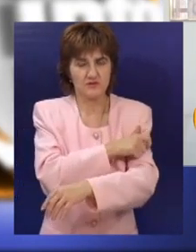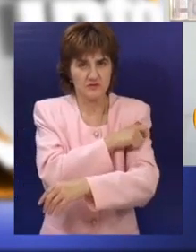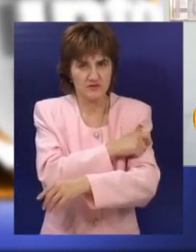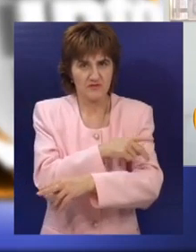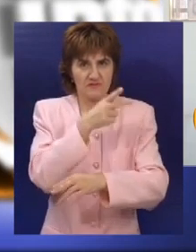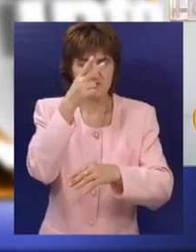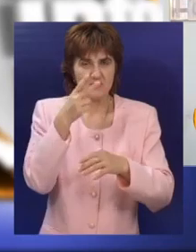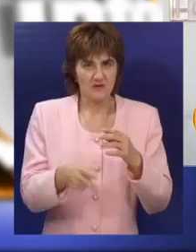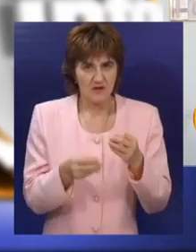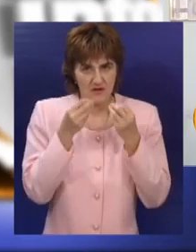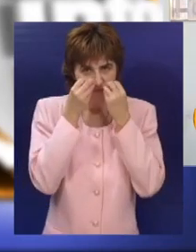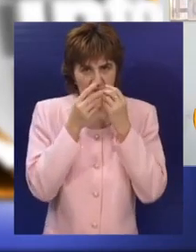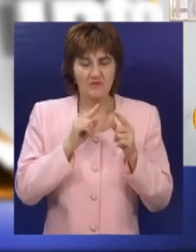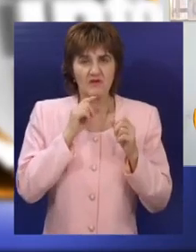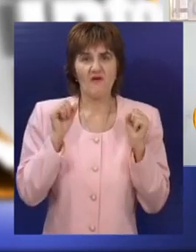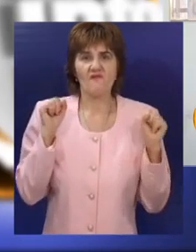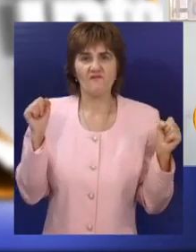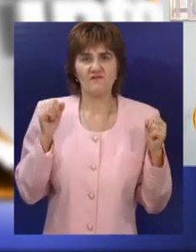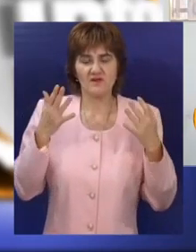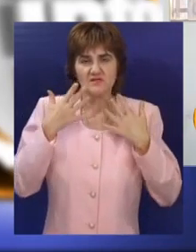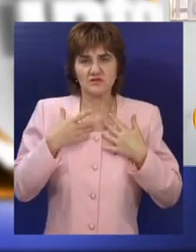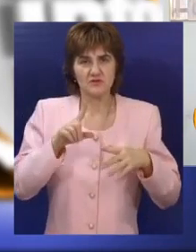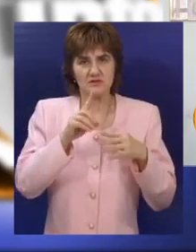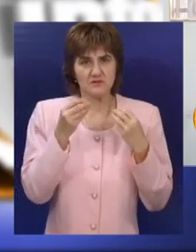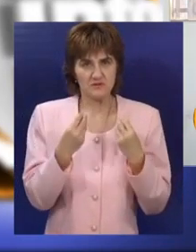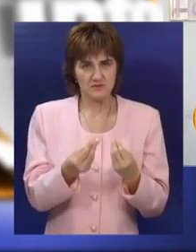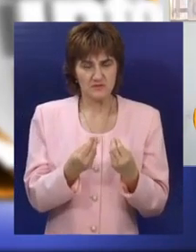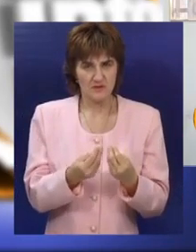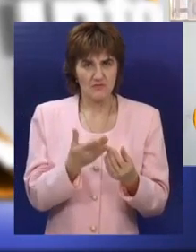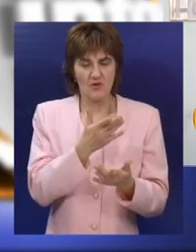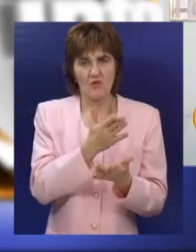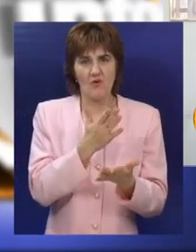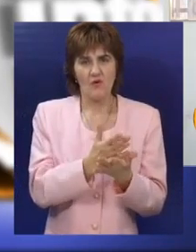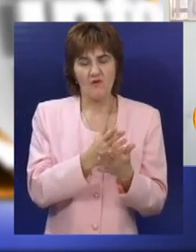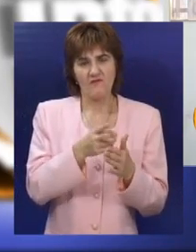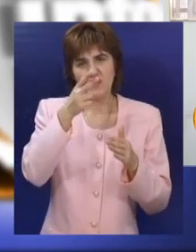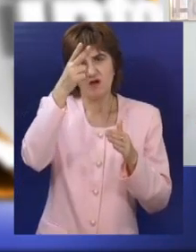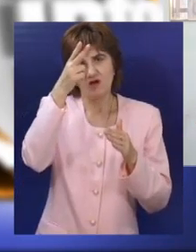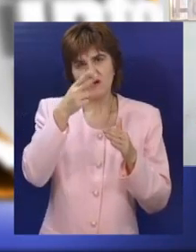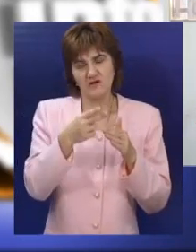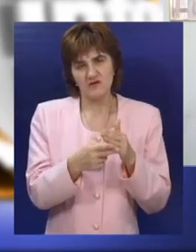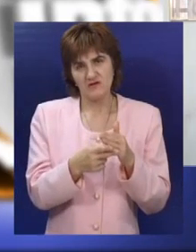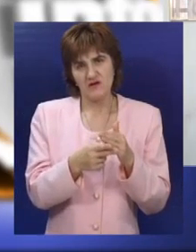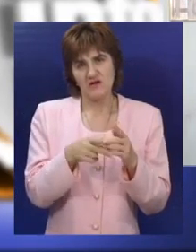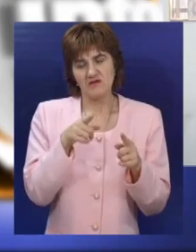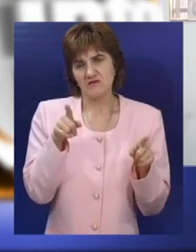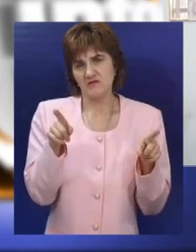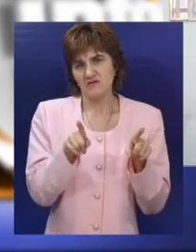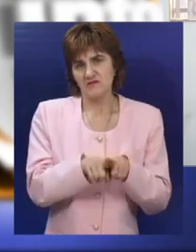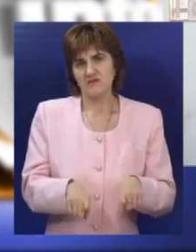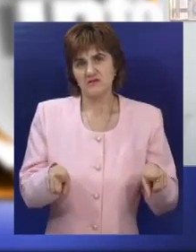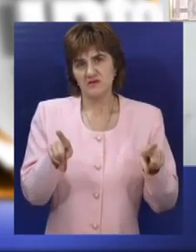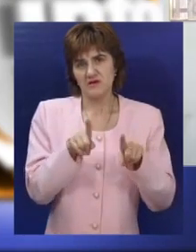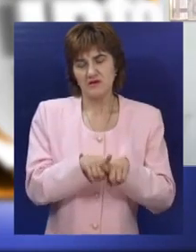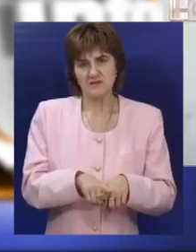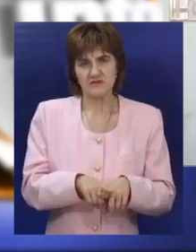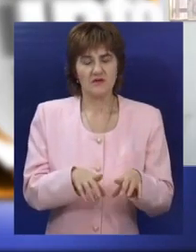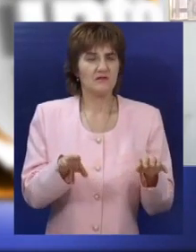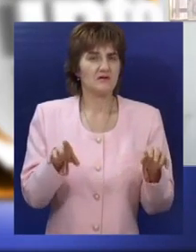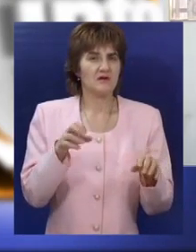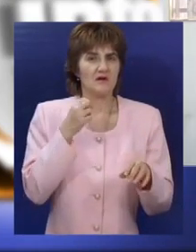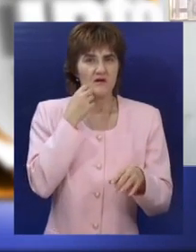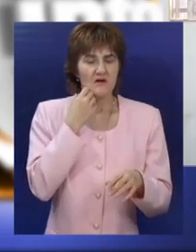psihičko zdravlje osobe i na fizičko zdravlje osobe i one se uvek svedu na jedno te isto. Dakle,